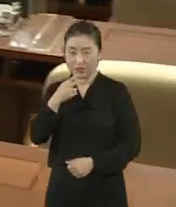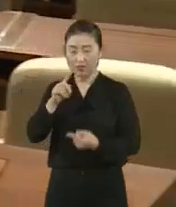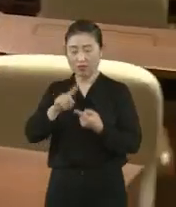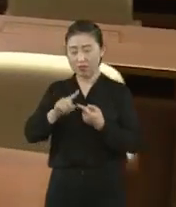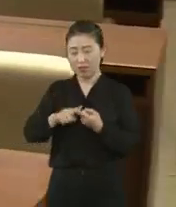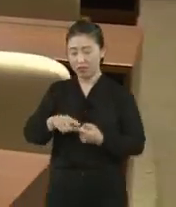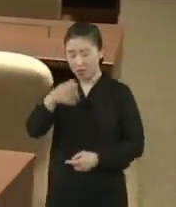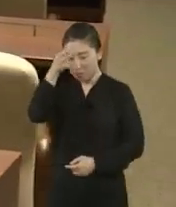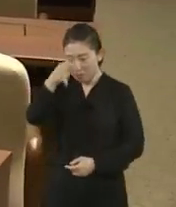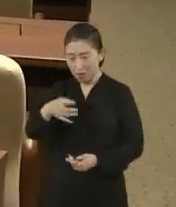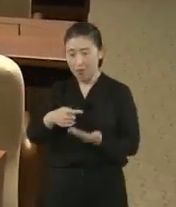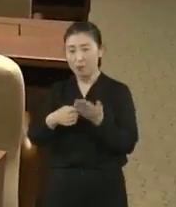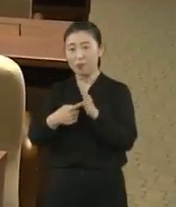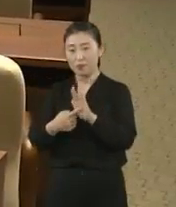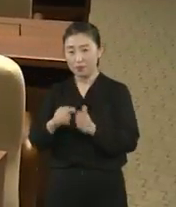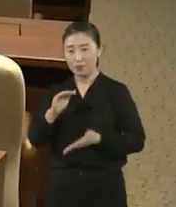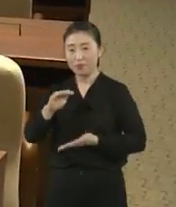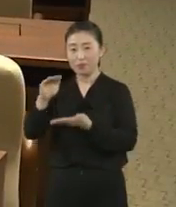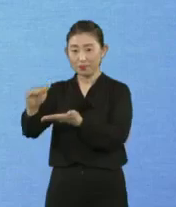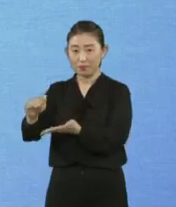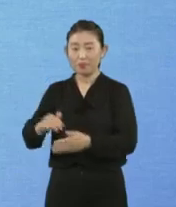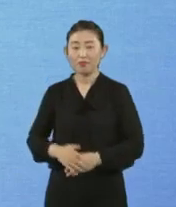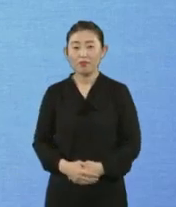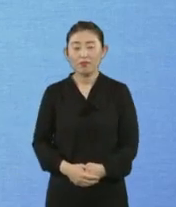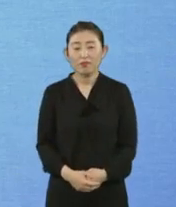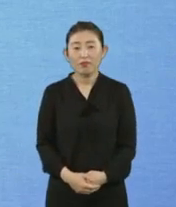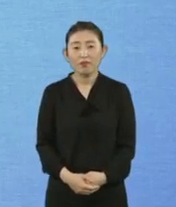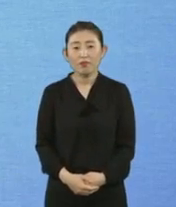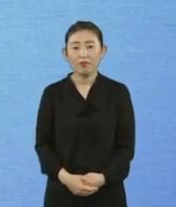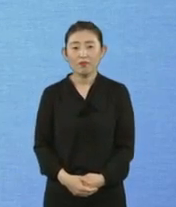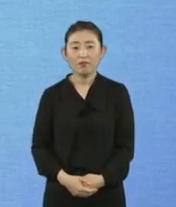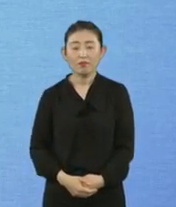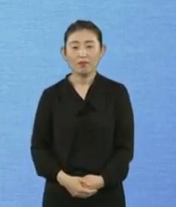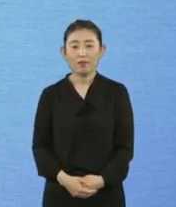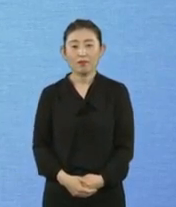방지 차원의 사과 의사를 전달했습니다. TJB 유재일입니다.